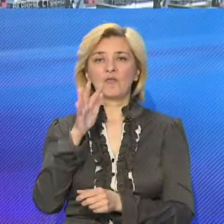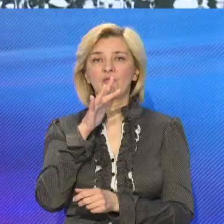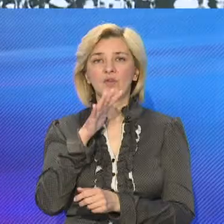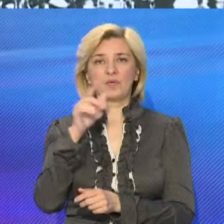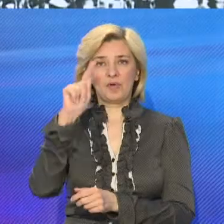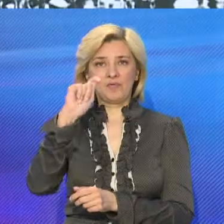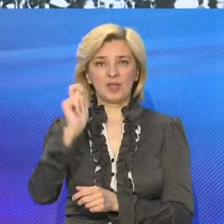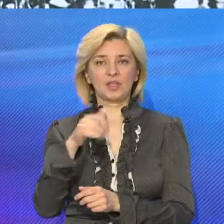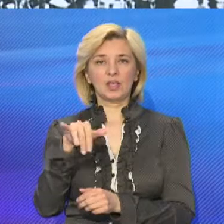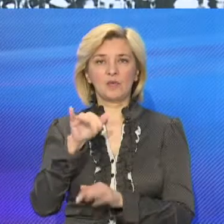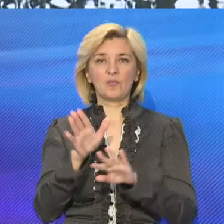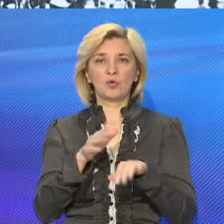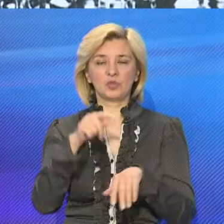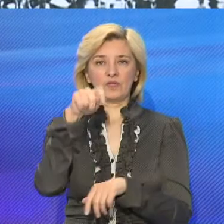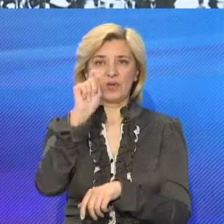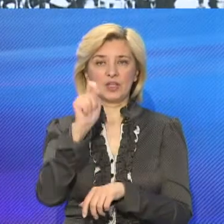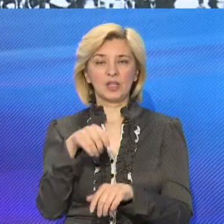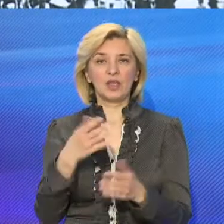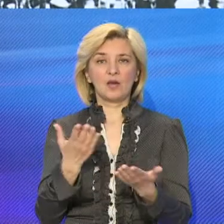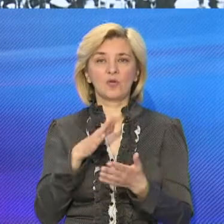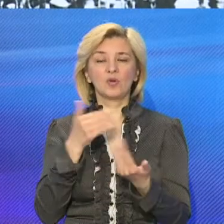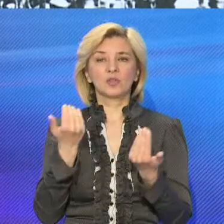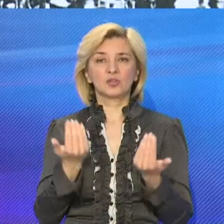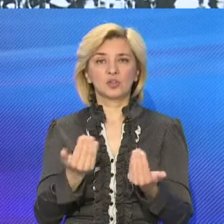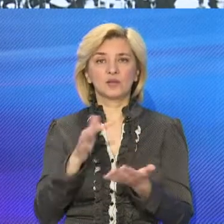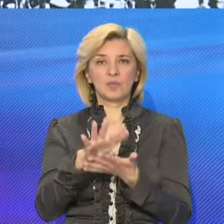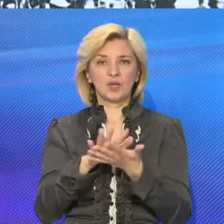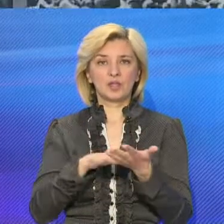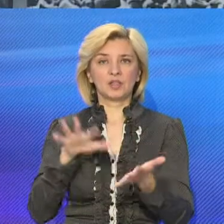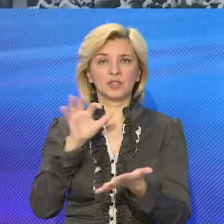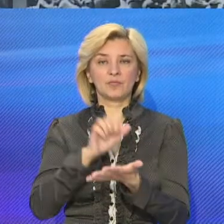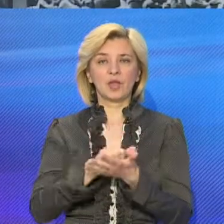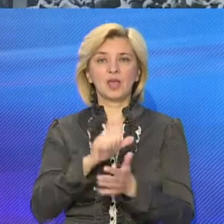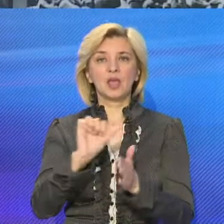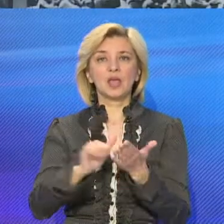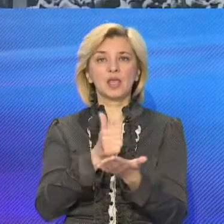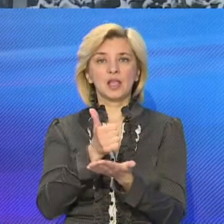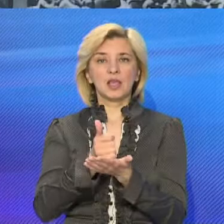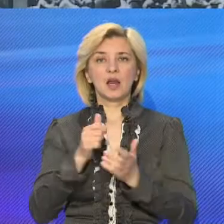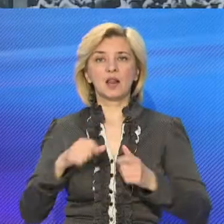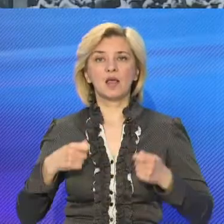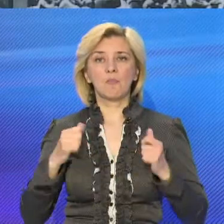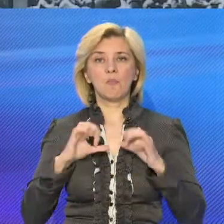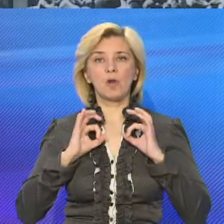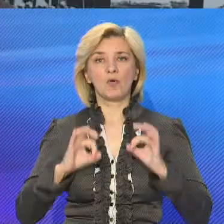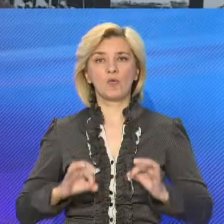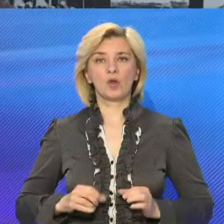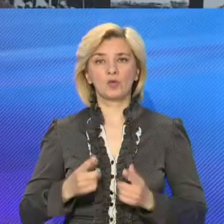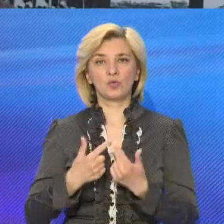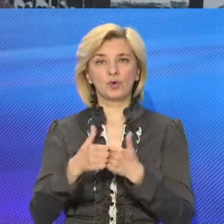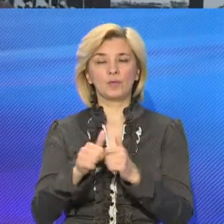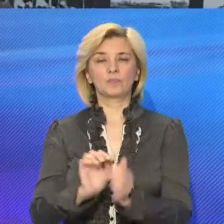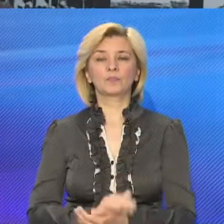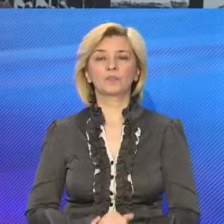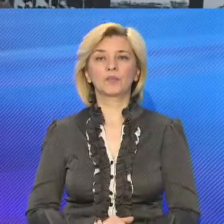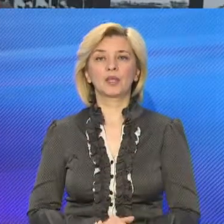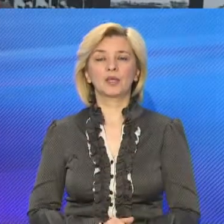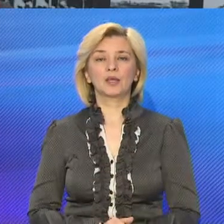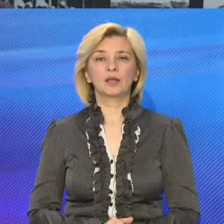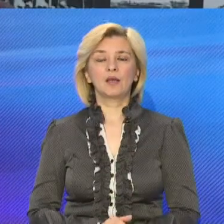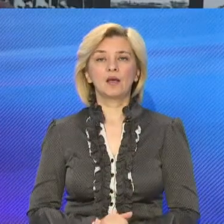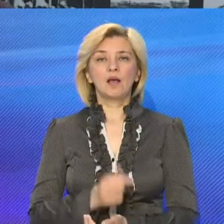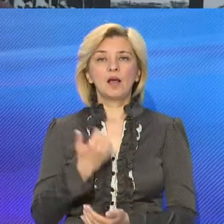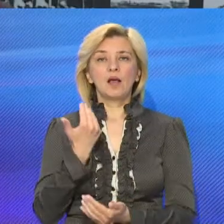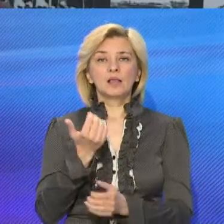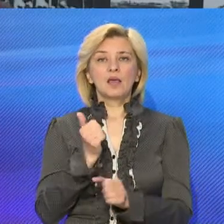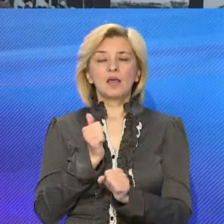пасляваенны перыяд, якой гэтым часам працягвае займацца генеральная пракуратура краіны. Они колоссальную работу